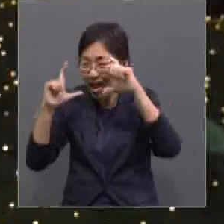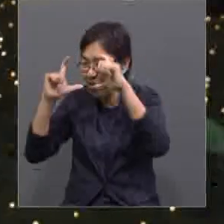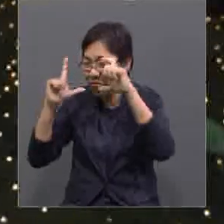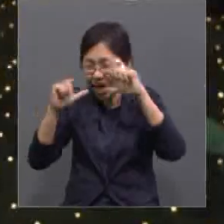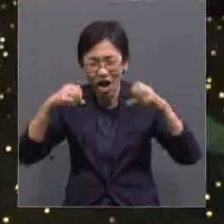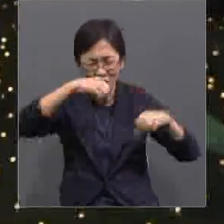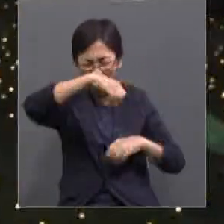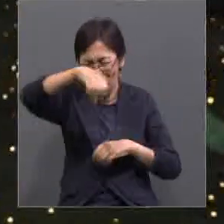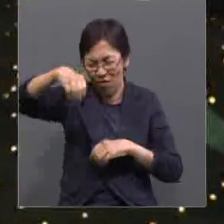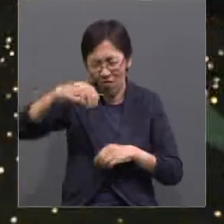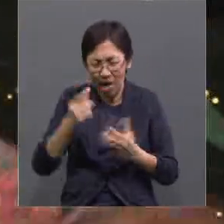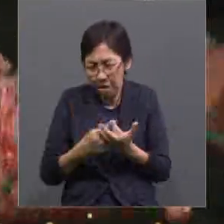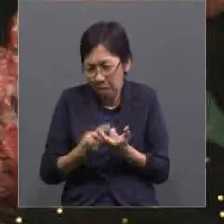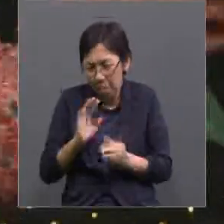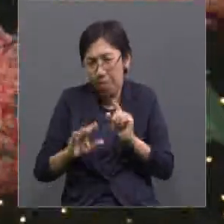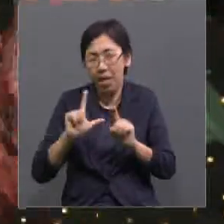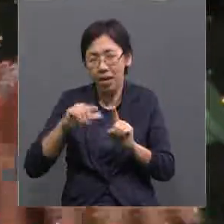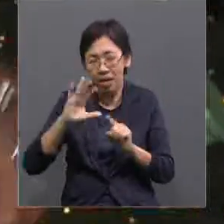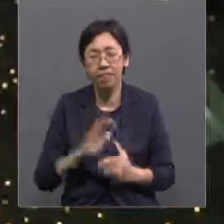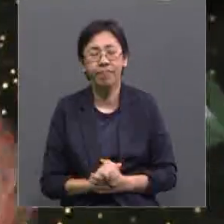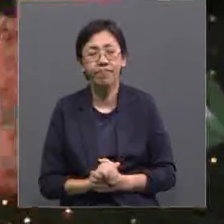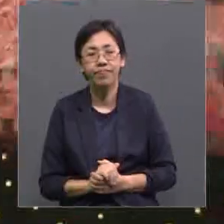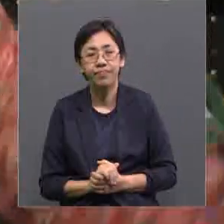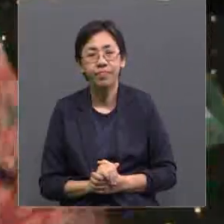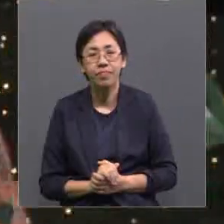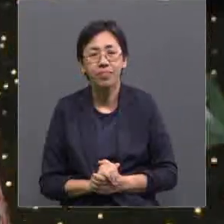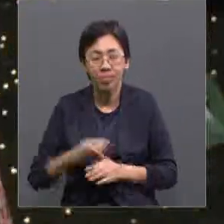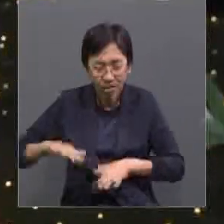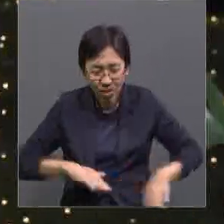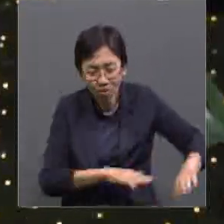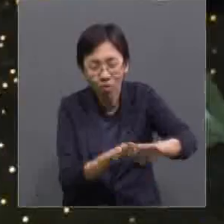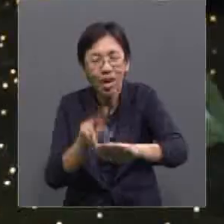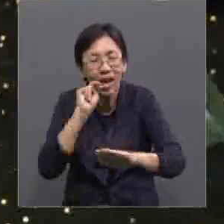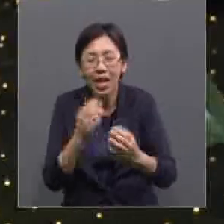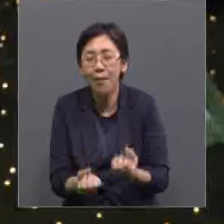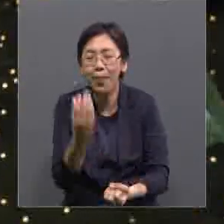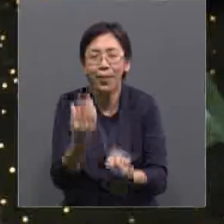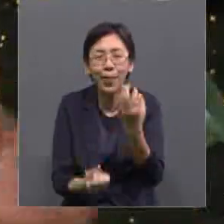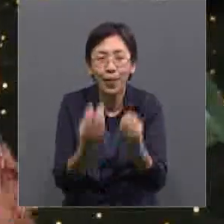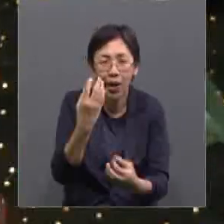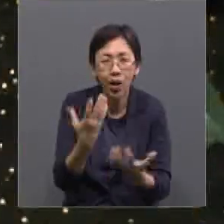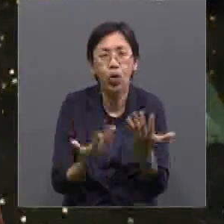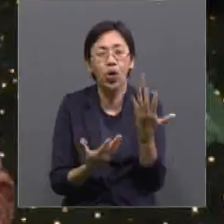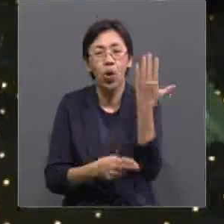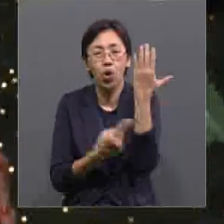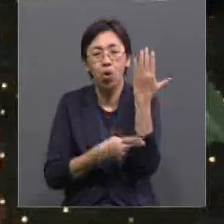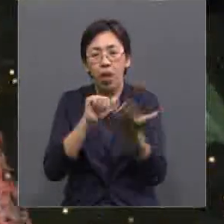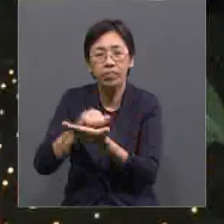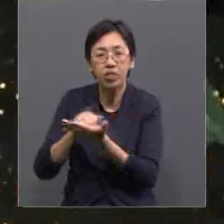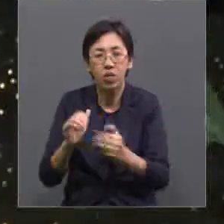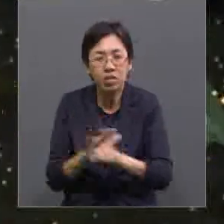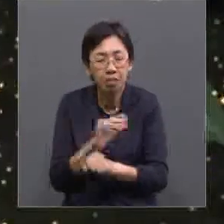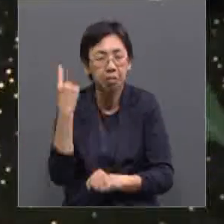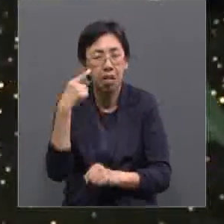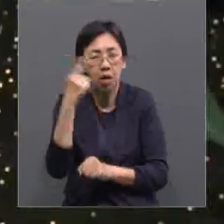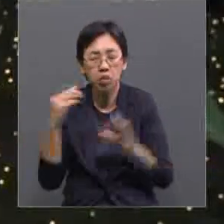ฟล้านดวงนอกจากนั้นนอกจากที่สวนหย่อมเชียงตึ้งแล้วยังมีที่วงเวียนน้ำพุของเราด้วยโรงแรมเต็มนักท่องเที่ย